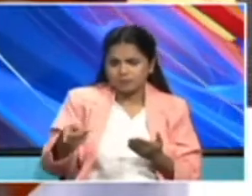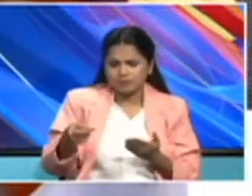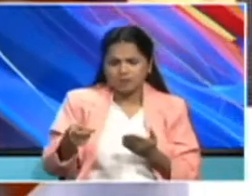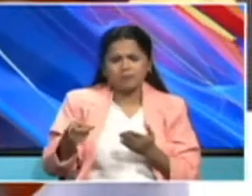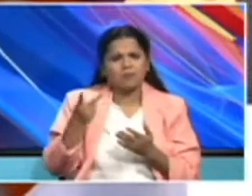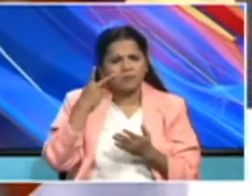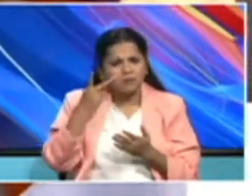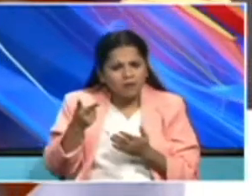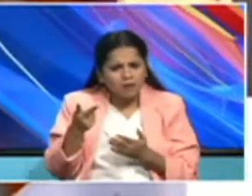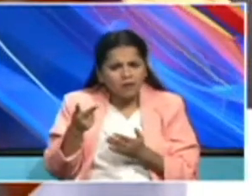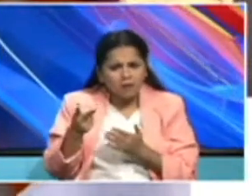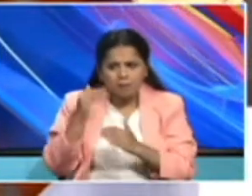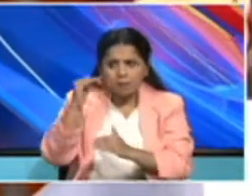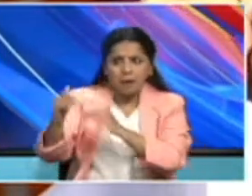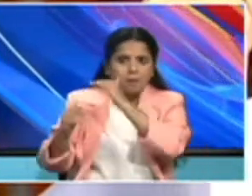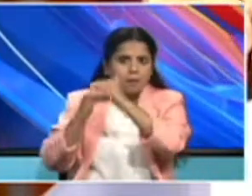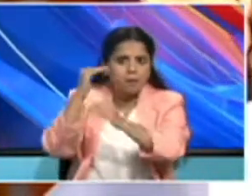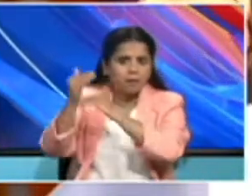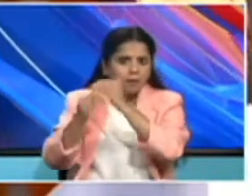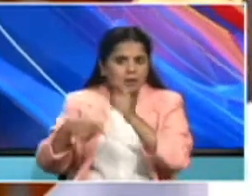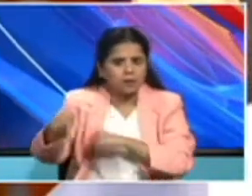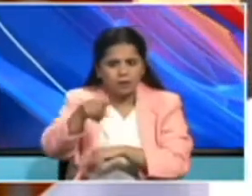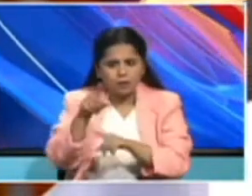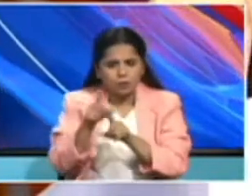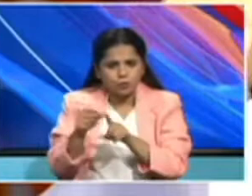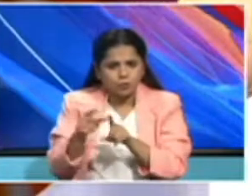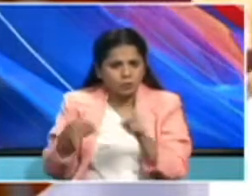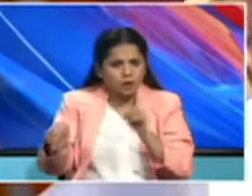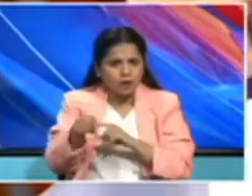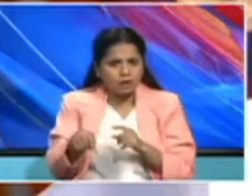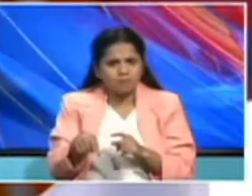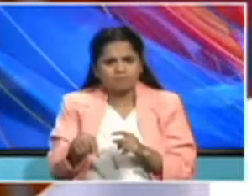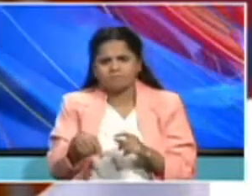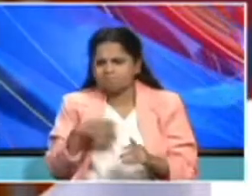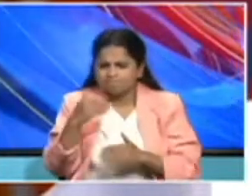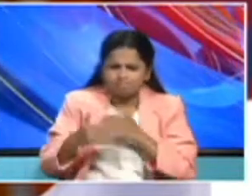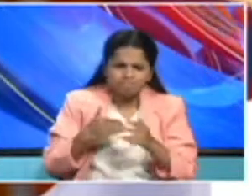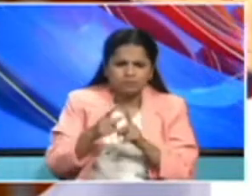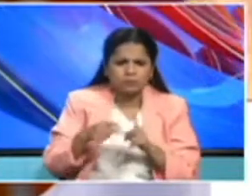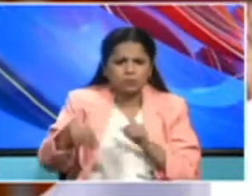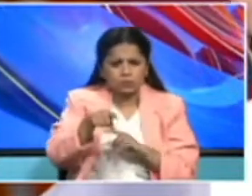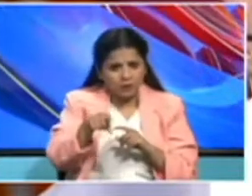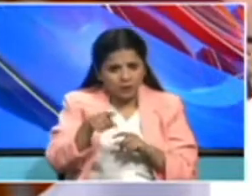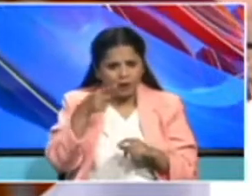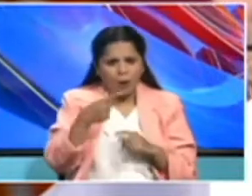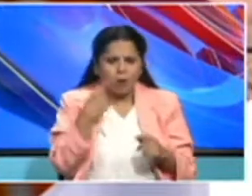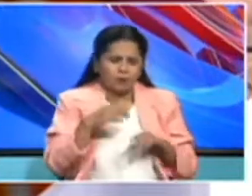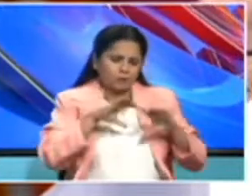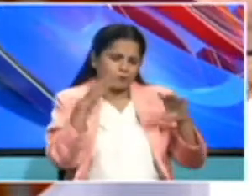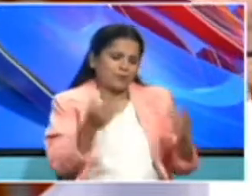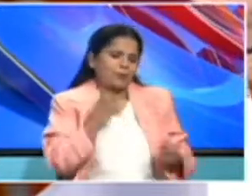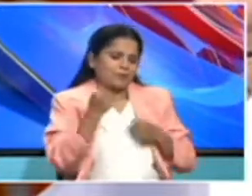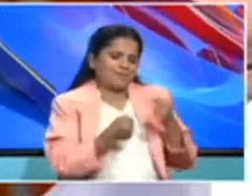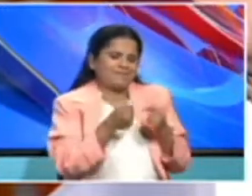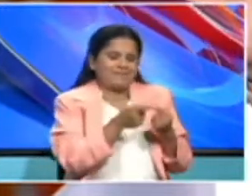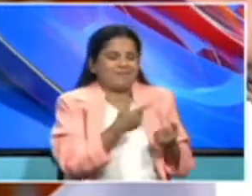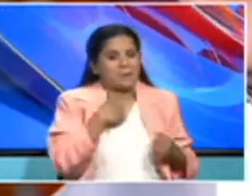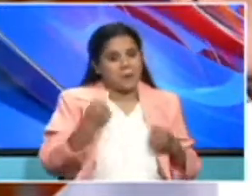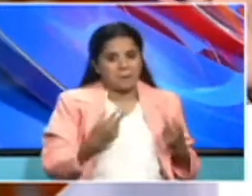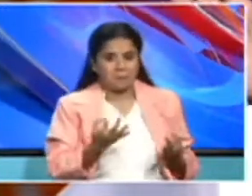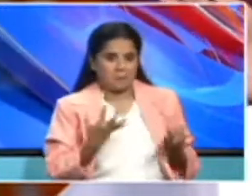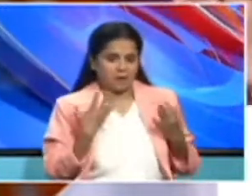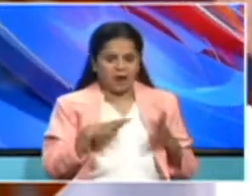को आपको मैदान से बाहर भी बनाकर रखना है। ये